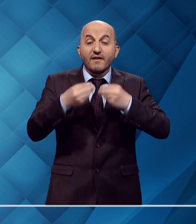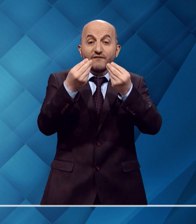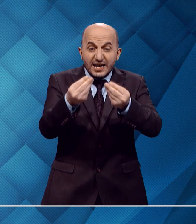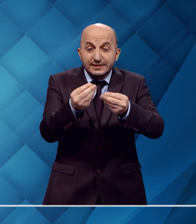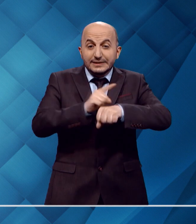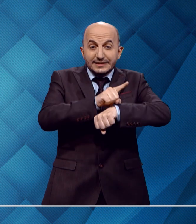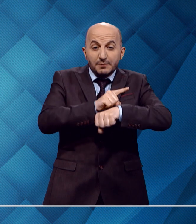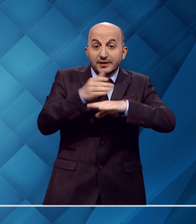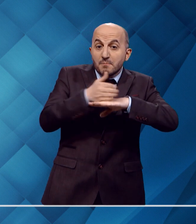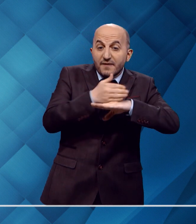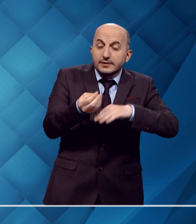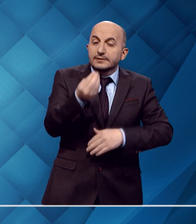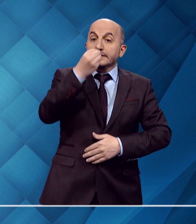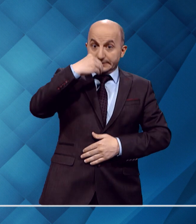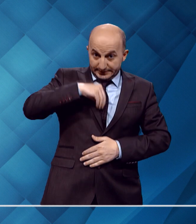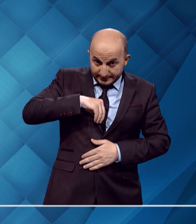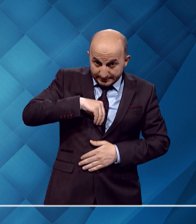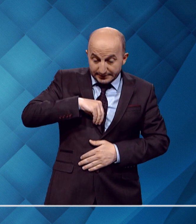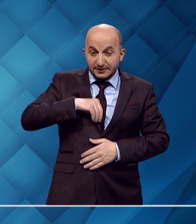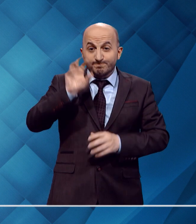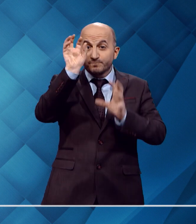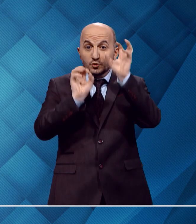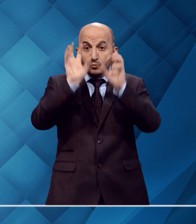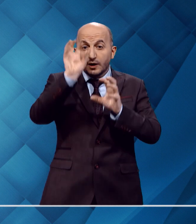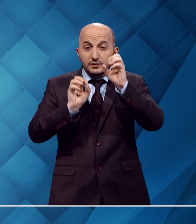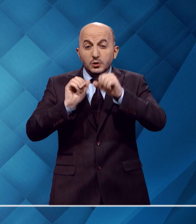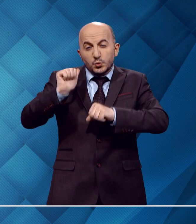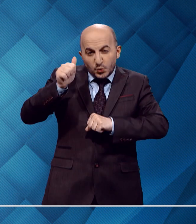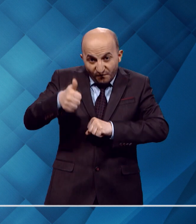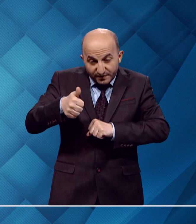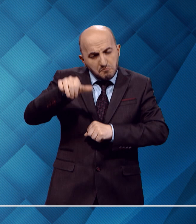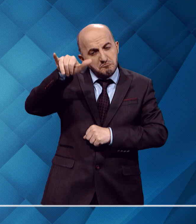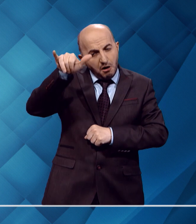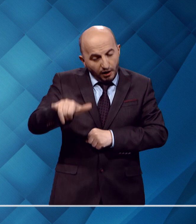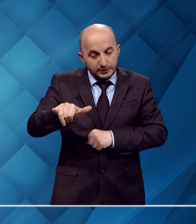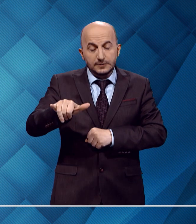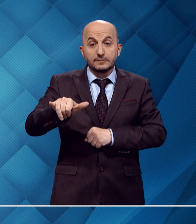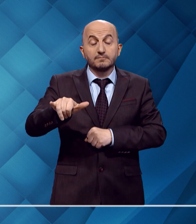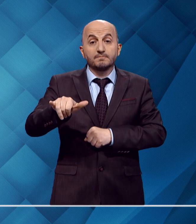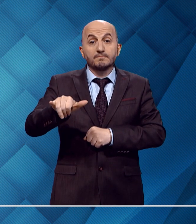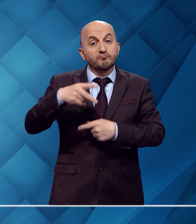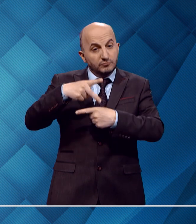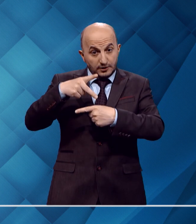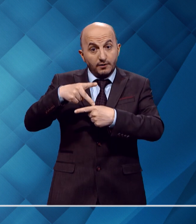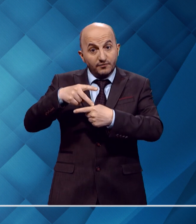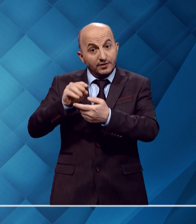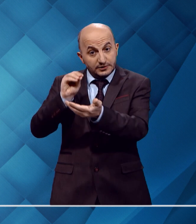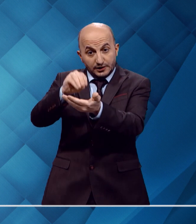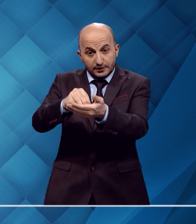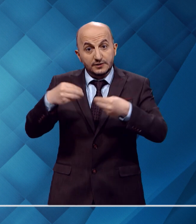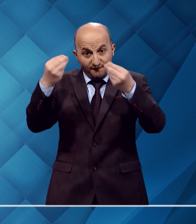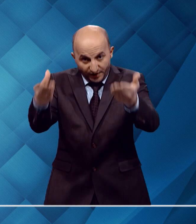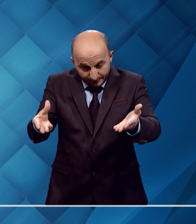meyve verdiği zaman meyvesinden yiyin, devşirilip toplandığı günde hakkını yani zekat